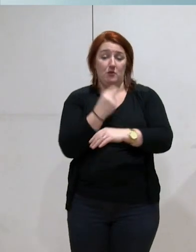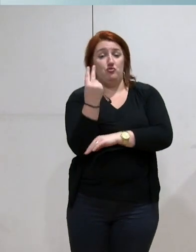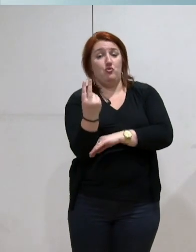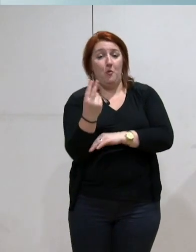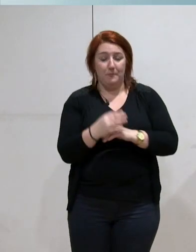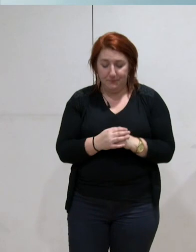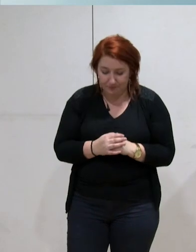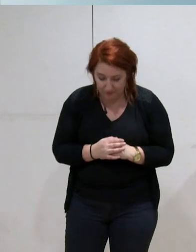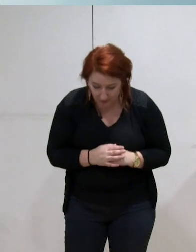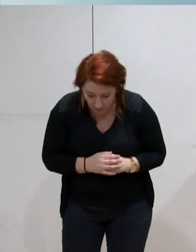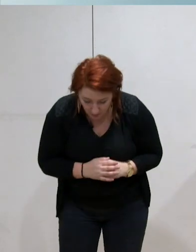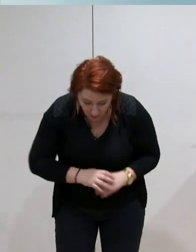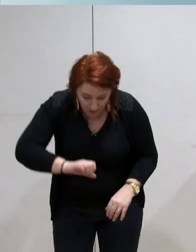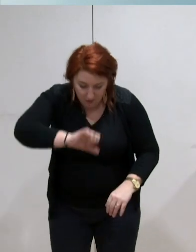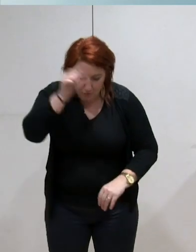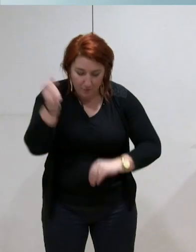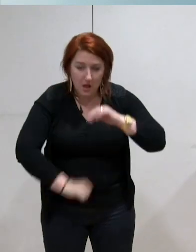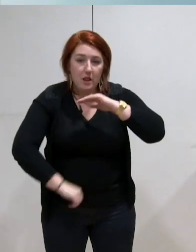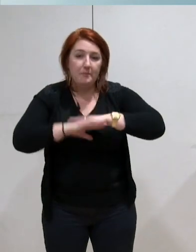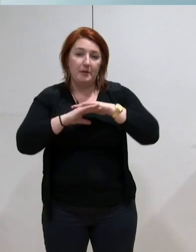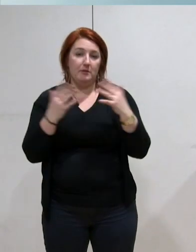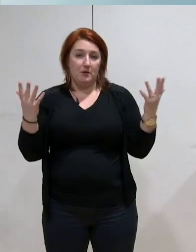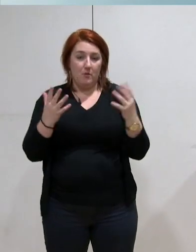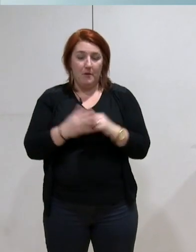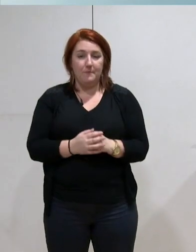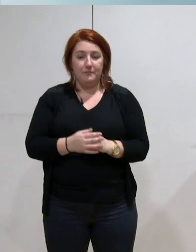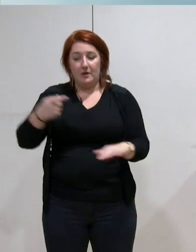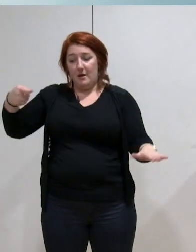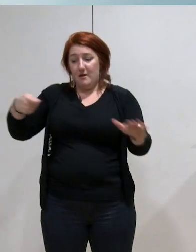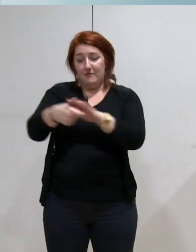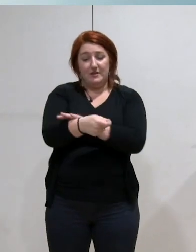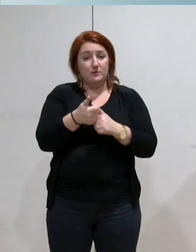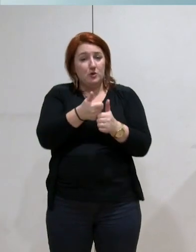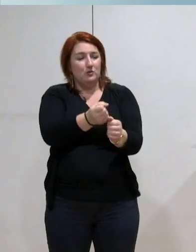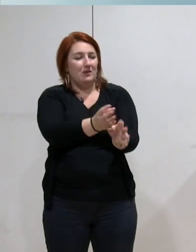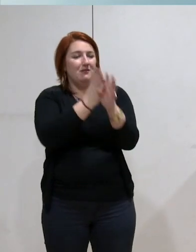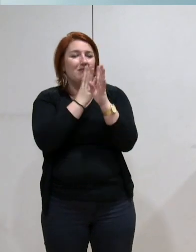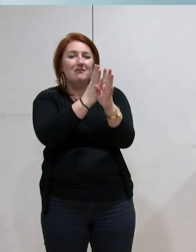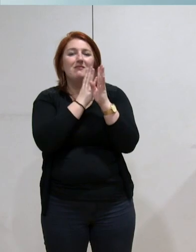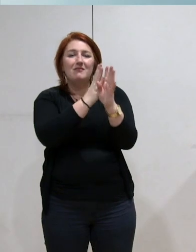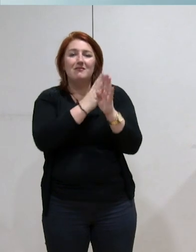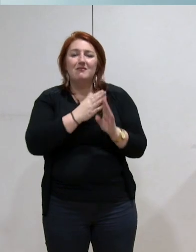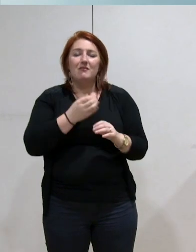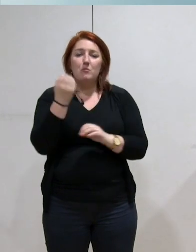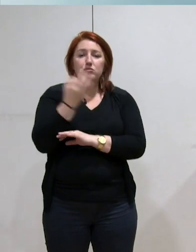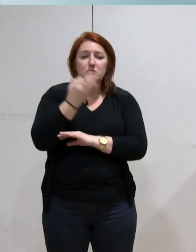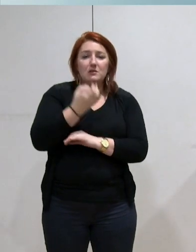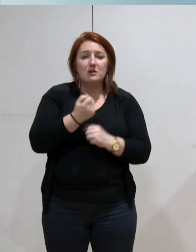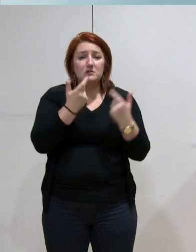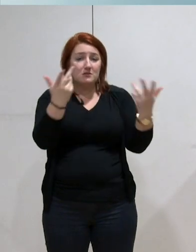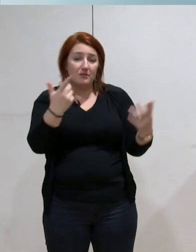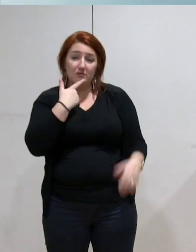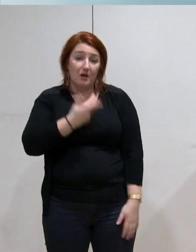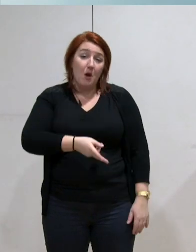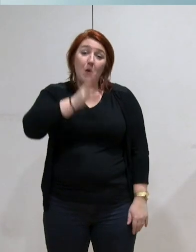dans ce domaine là le premier le financement quand il est lié au quantitatif favorise logiquement les Maisons de